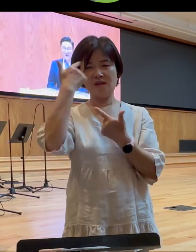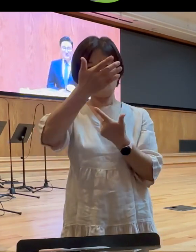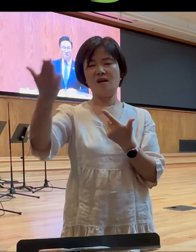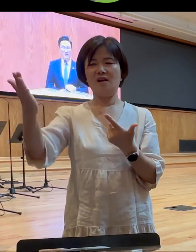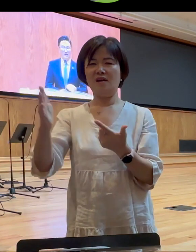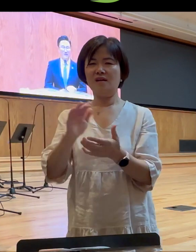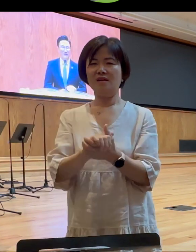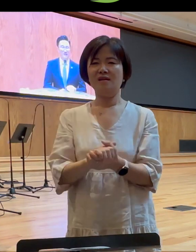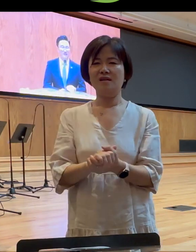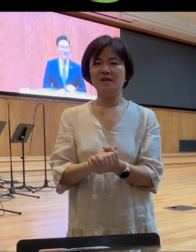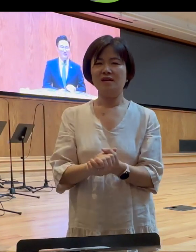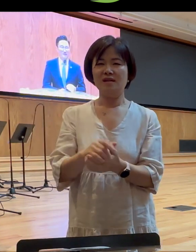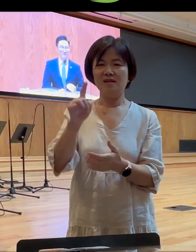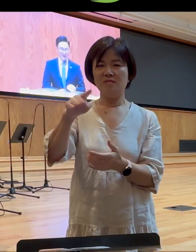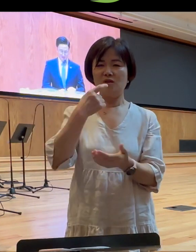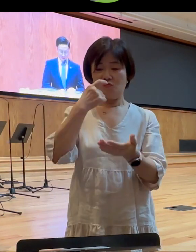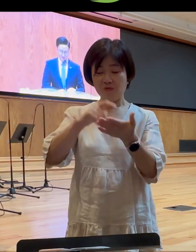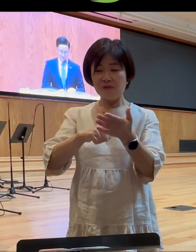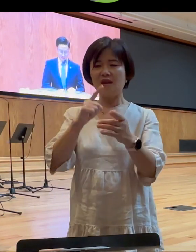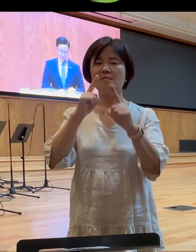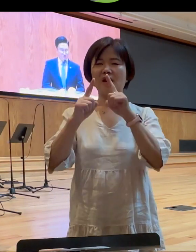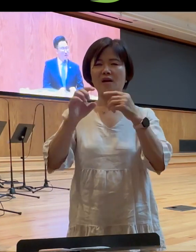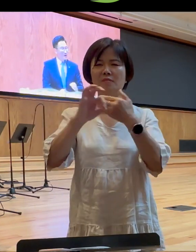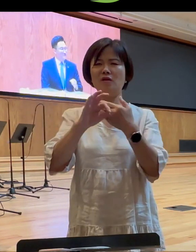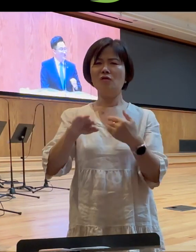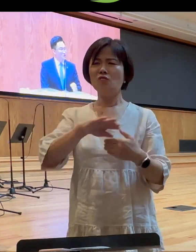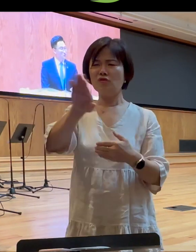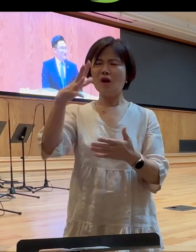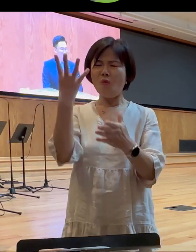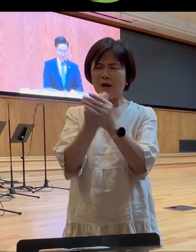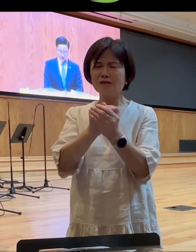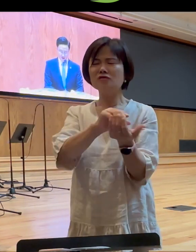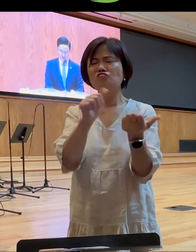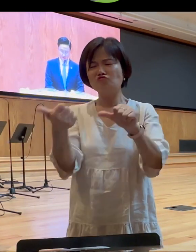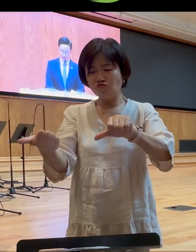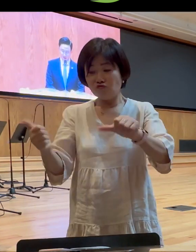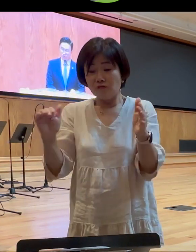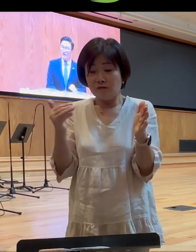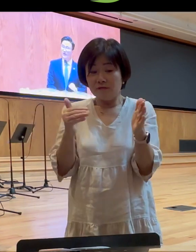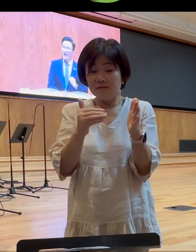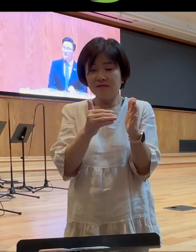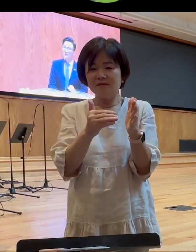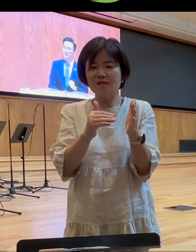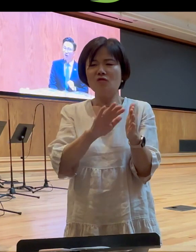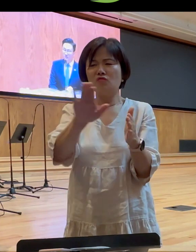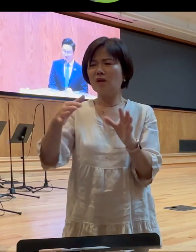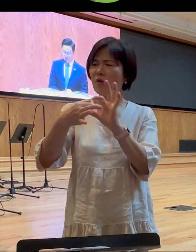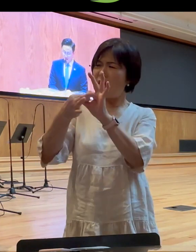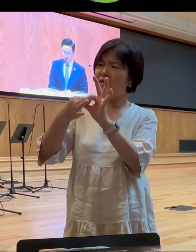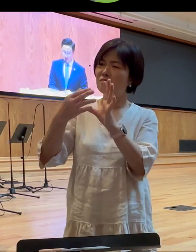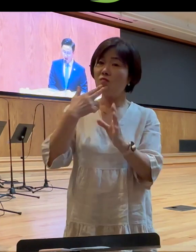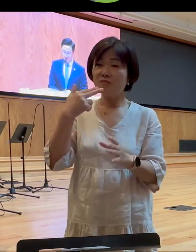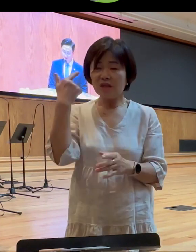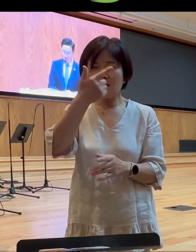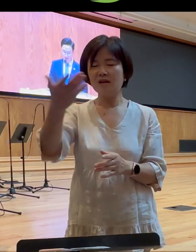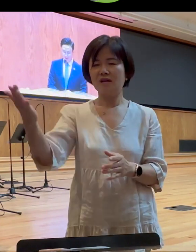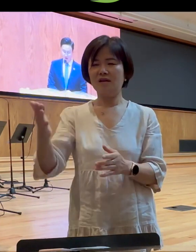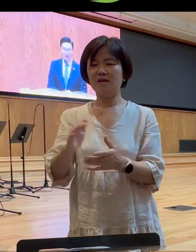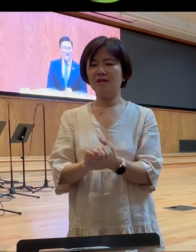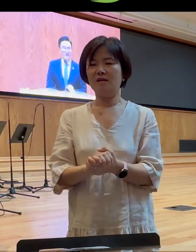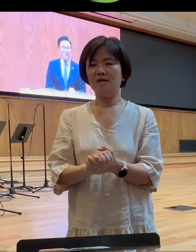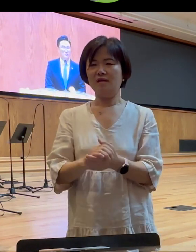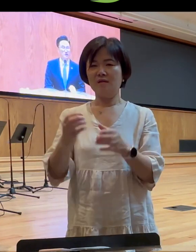말을 쉽게 말하면 우리가 완전히 죽겠습니다. 우리에게 관심이 없습니까?